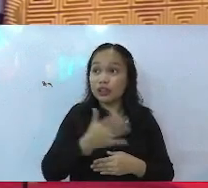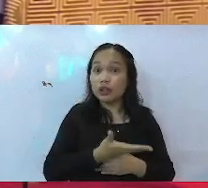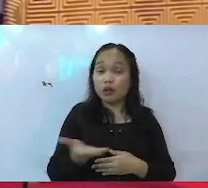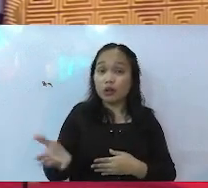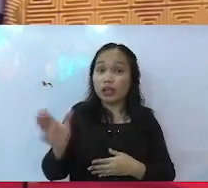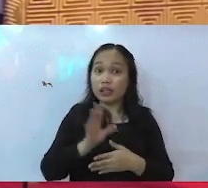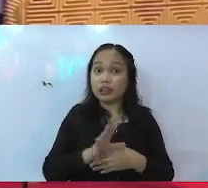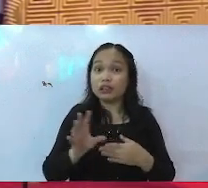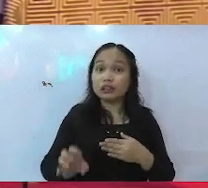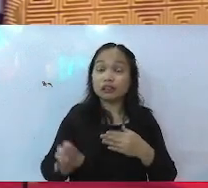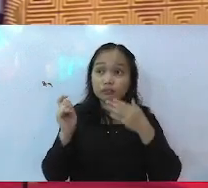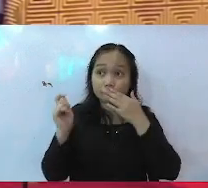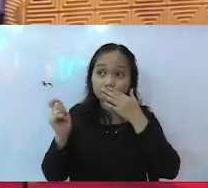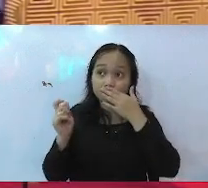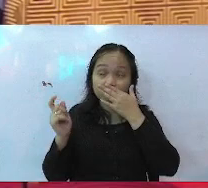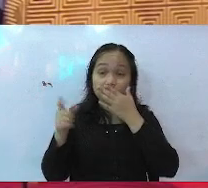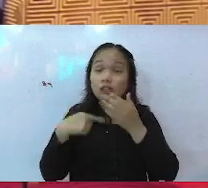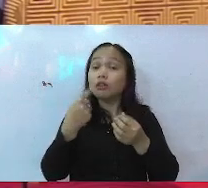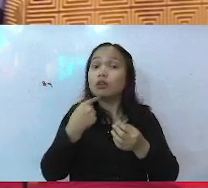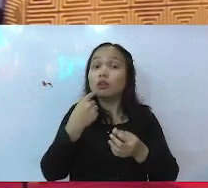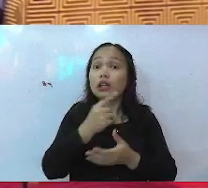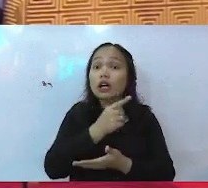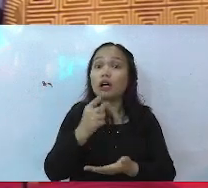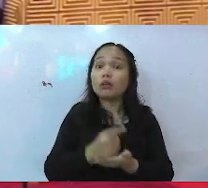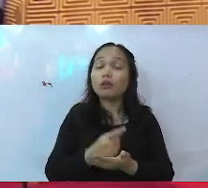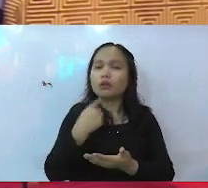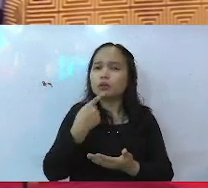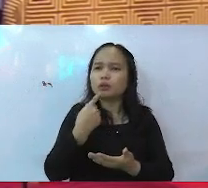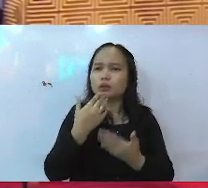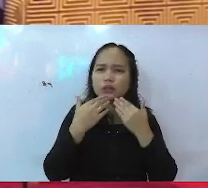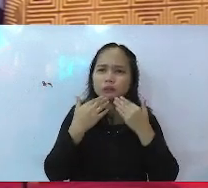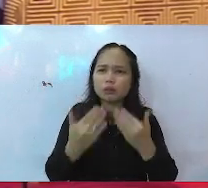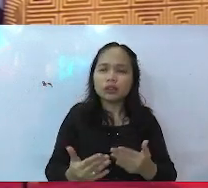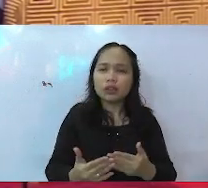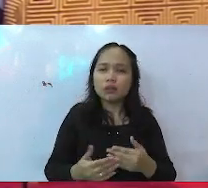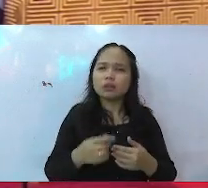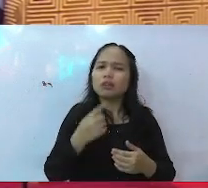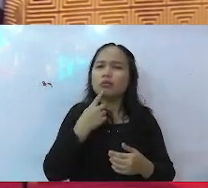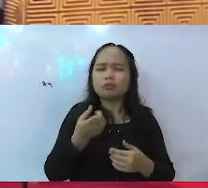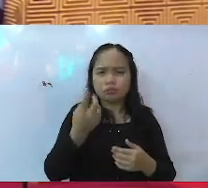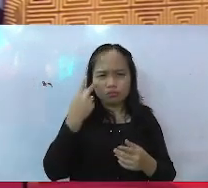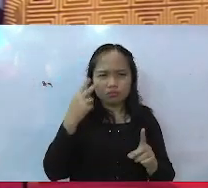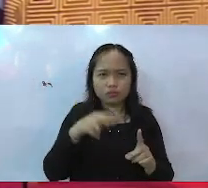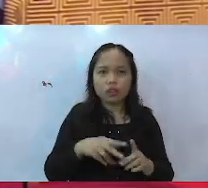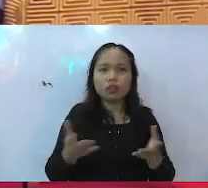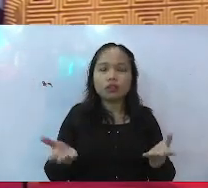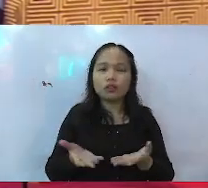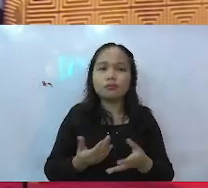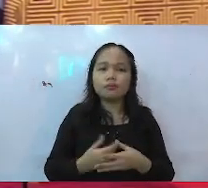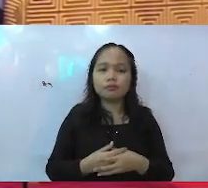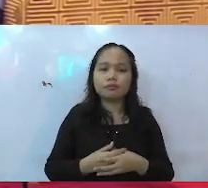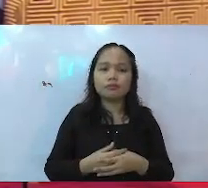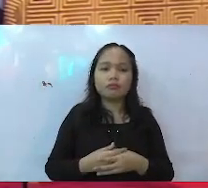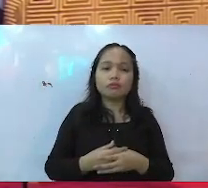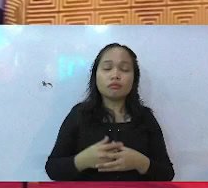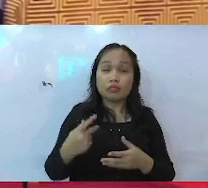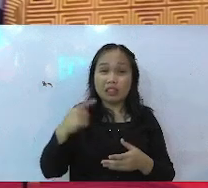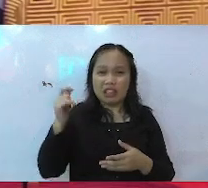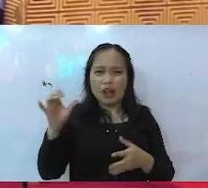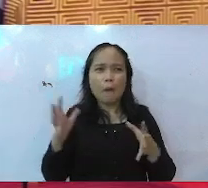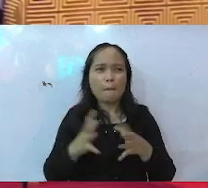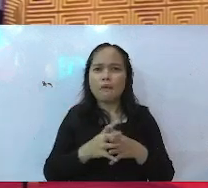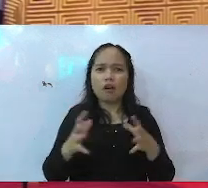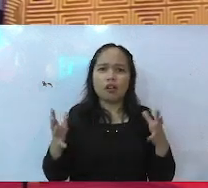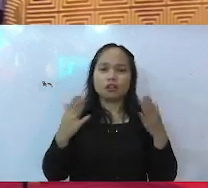ka na yung mga nakag graduate na nagpapasalamat tingnan ninyo nandodoon ung Grabeng pasasalamat ninyo na